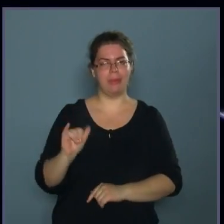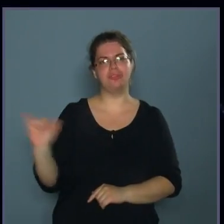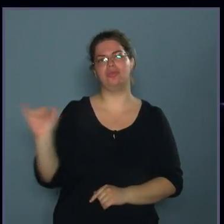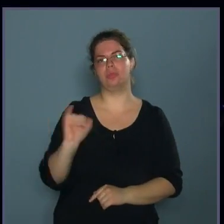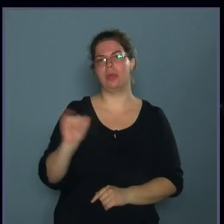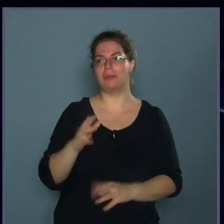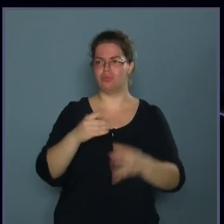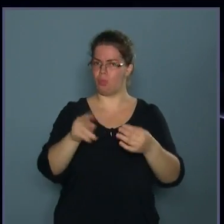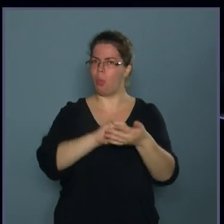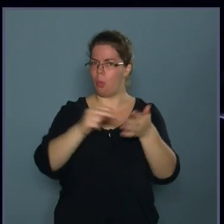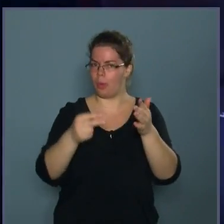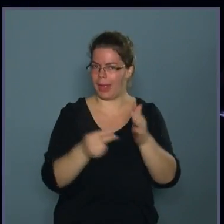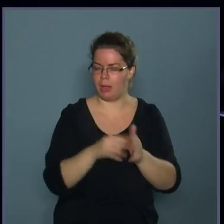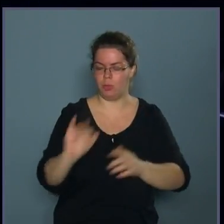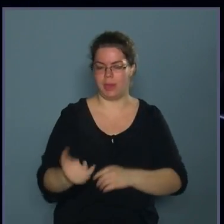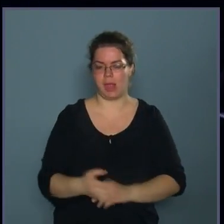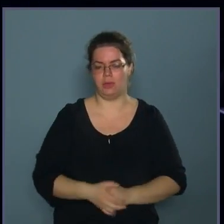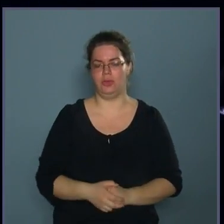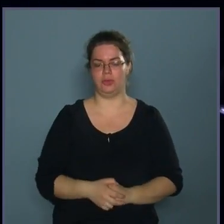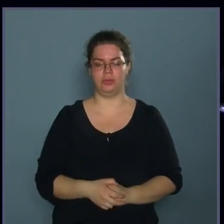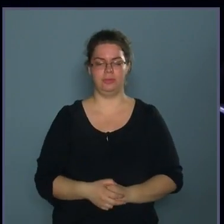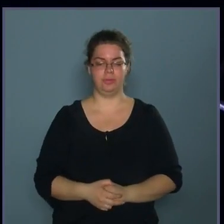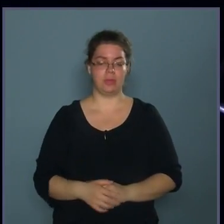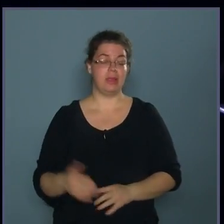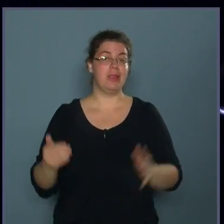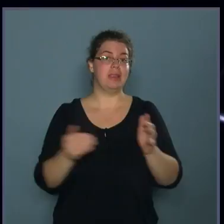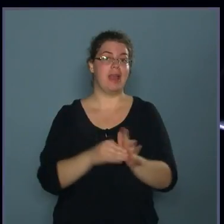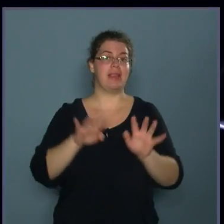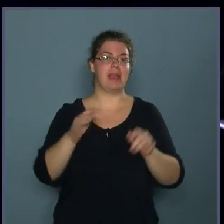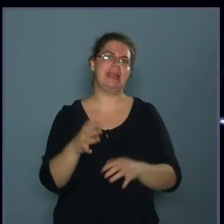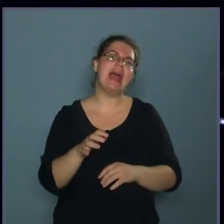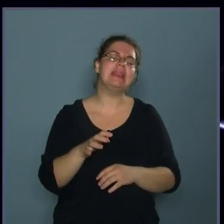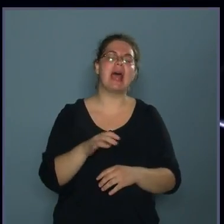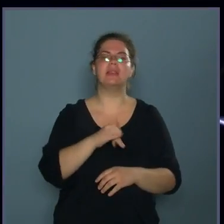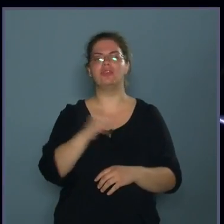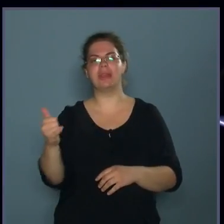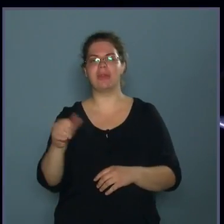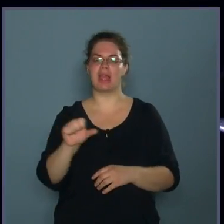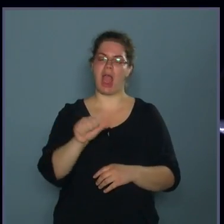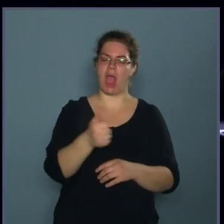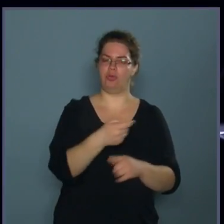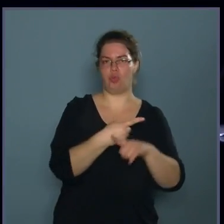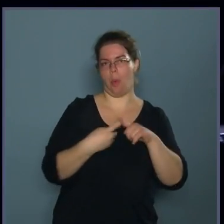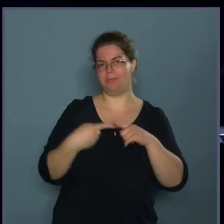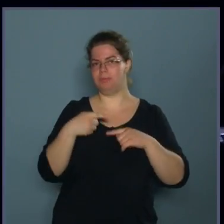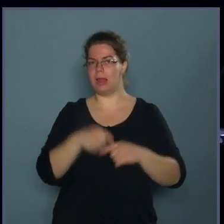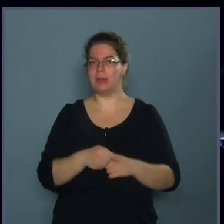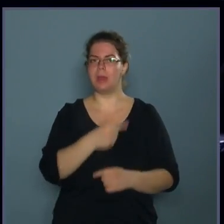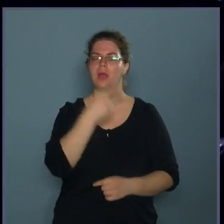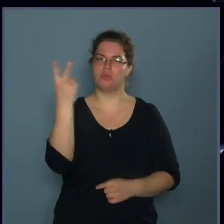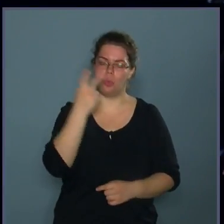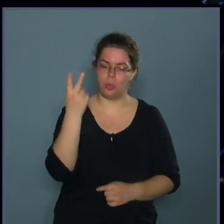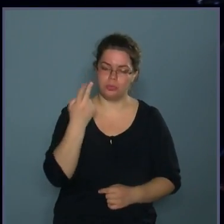Budapest számos kerülete is az 1900-as évek első felében a